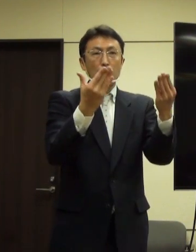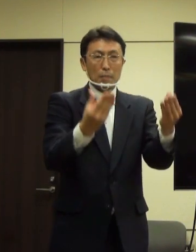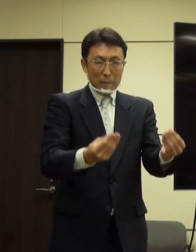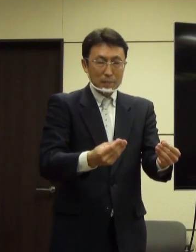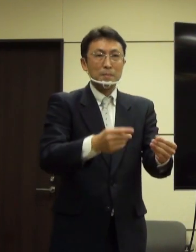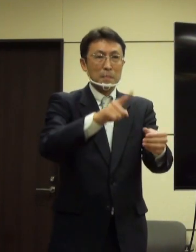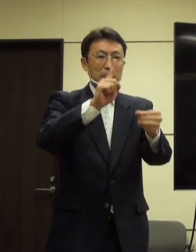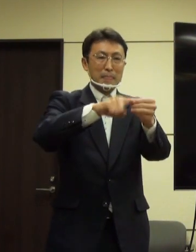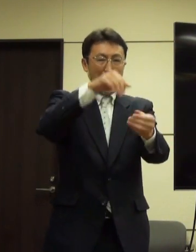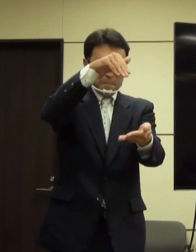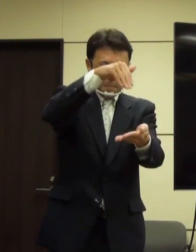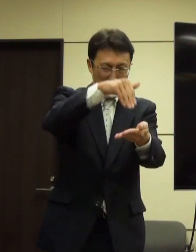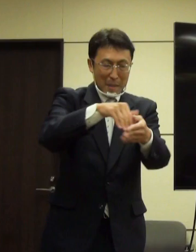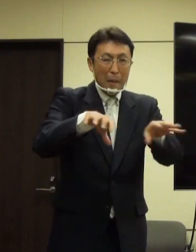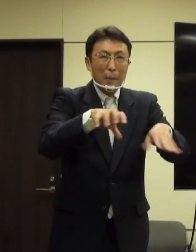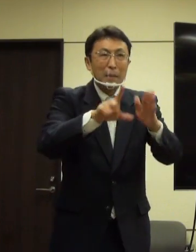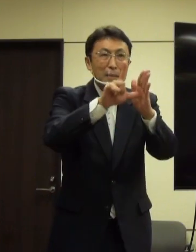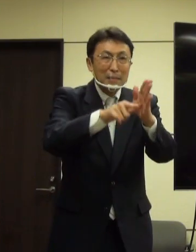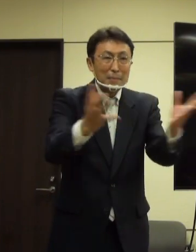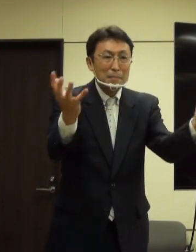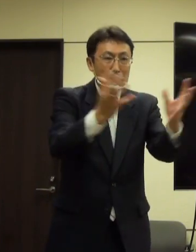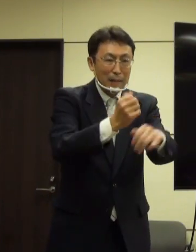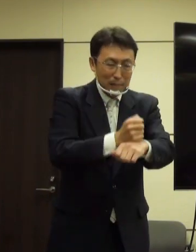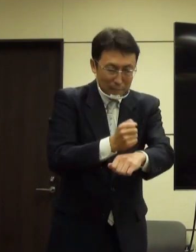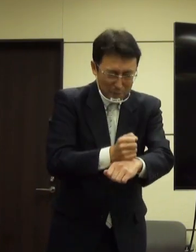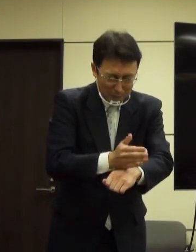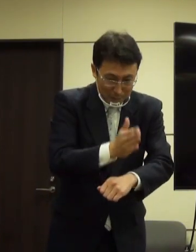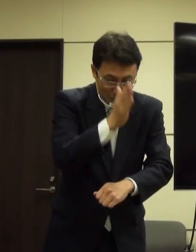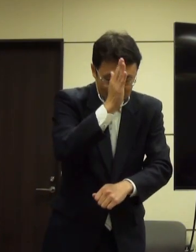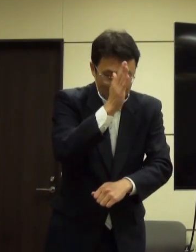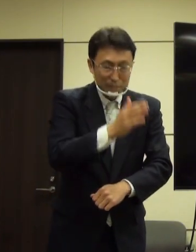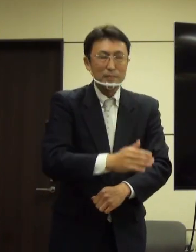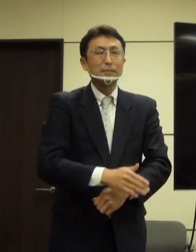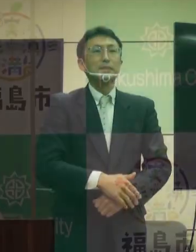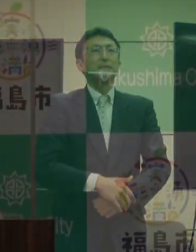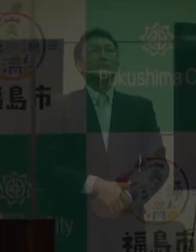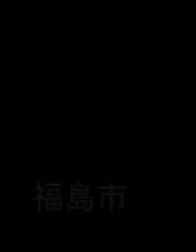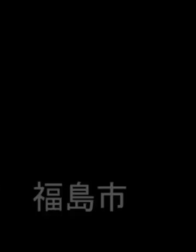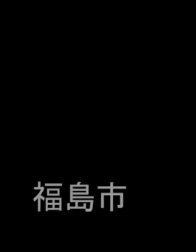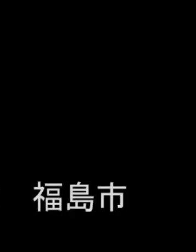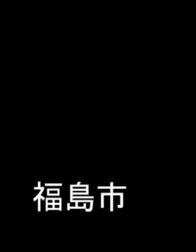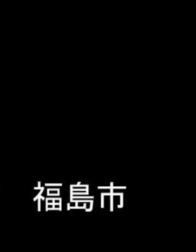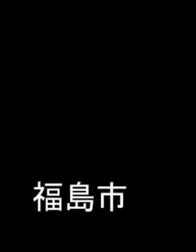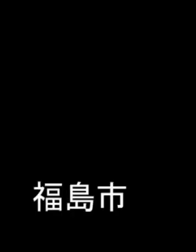の忙しい中お集まりいただきましてどうもありがとうございました頑張りそうでした